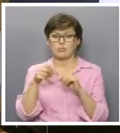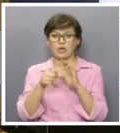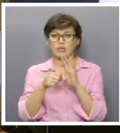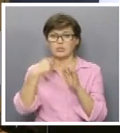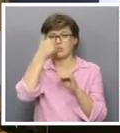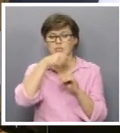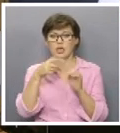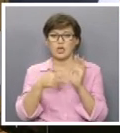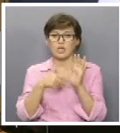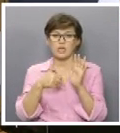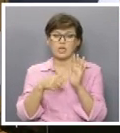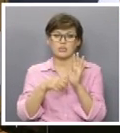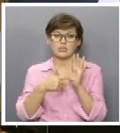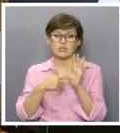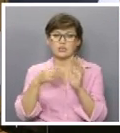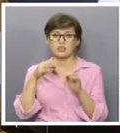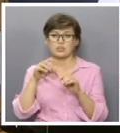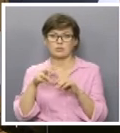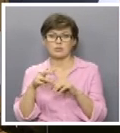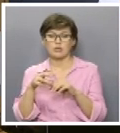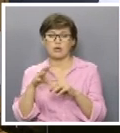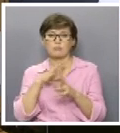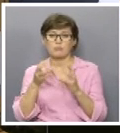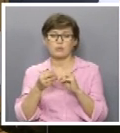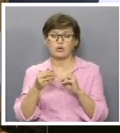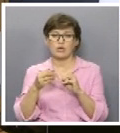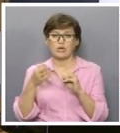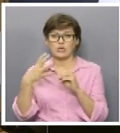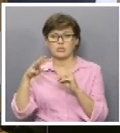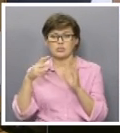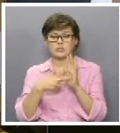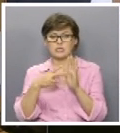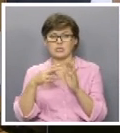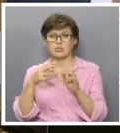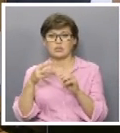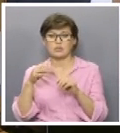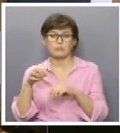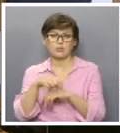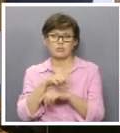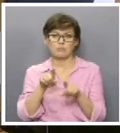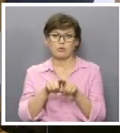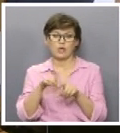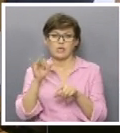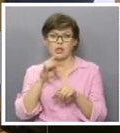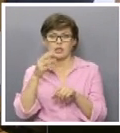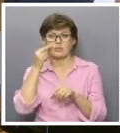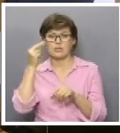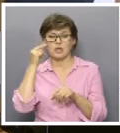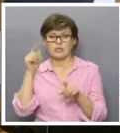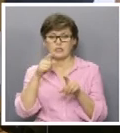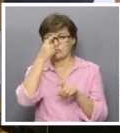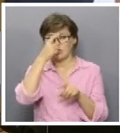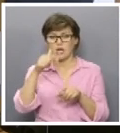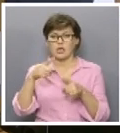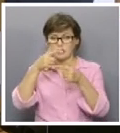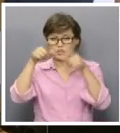көрсеткіш 6-8 миллиард текше метр болса, 2015 жылы оның көлемі 48 миллиард текше метрді құраған. Ал Иран, Қытай, Пәкістан, Үндістан және